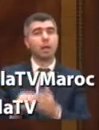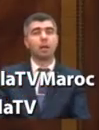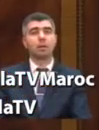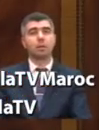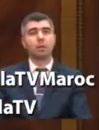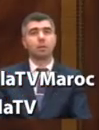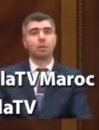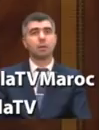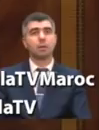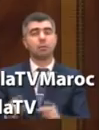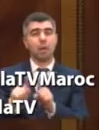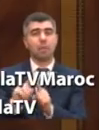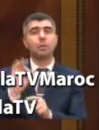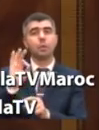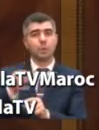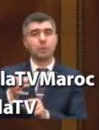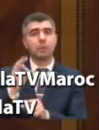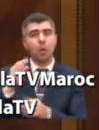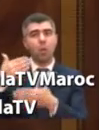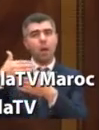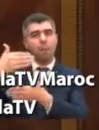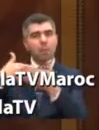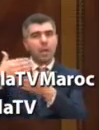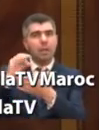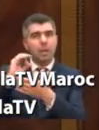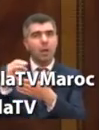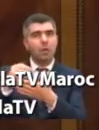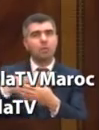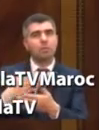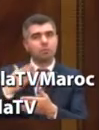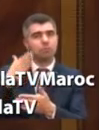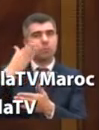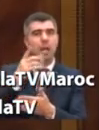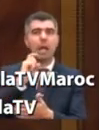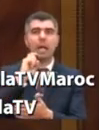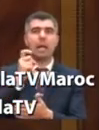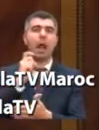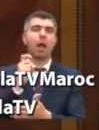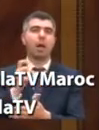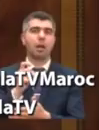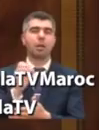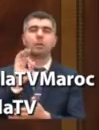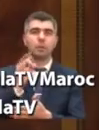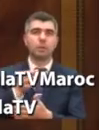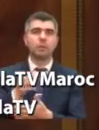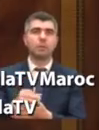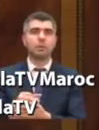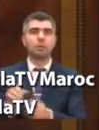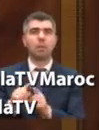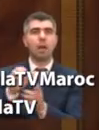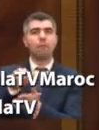أخويا اللي غادي يمكن لكم تعملوا بنيو بلادكم ومنطقتكم وحنا نجيو عندكم محلات. حنا المهمة ديالنا هي نجيو